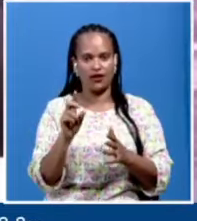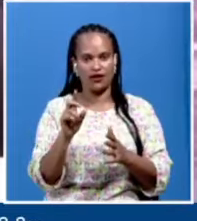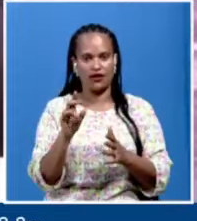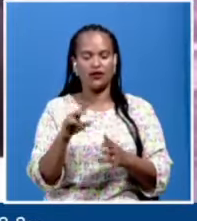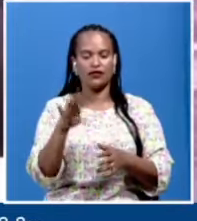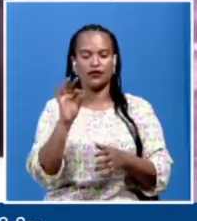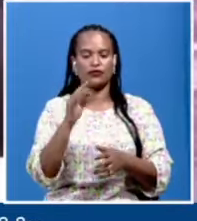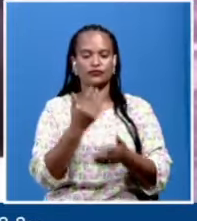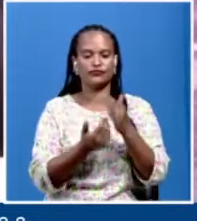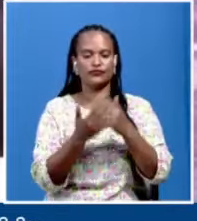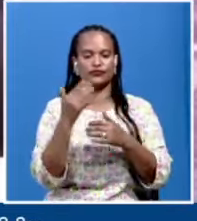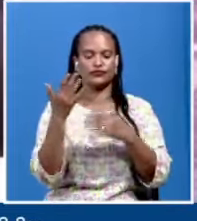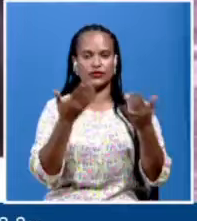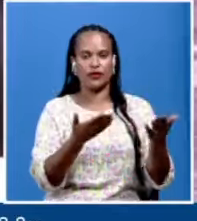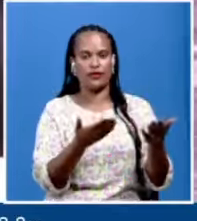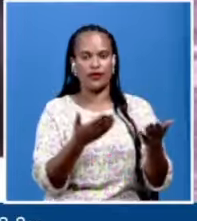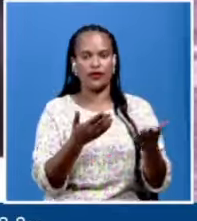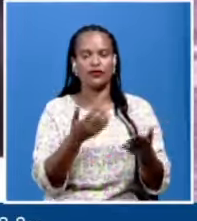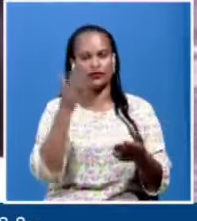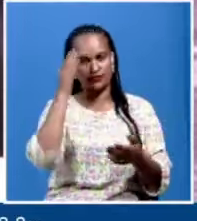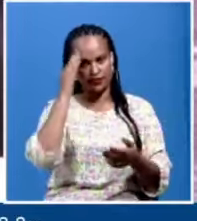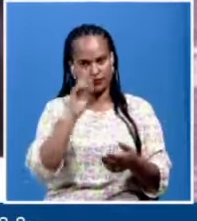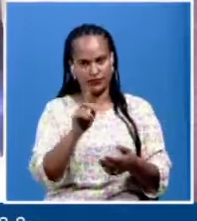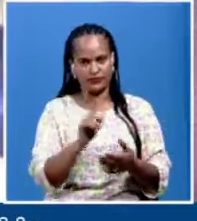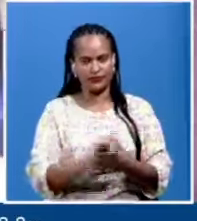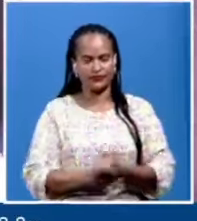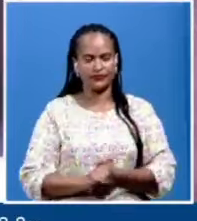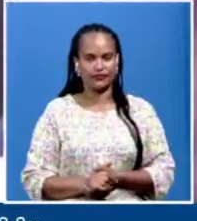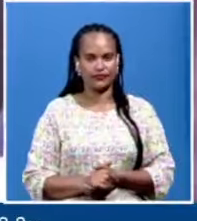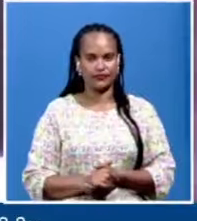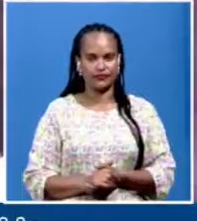ترخيوام كزتيو عدم مقرب ادما زفلات